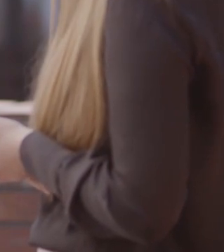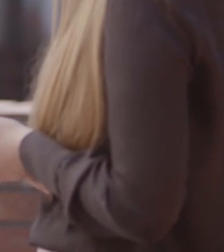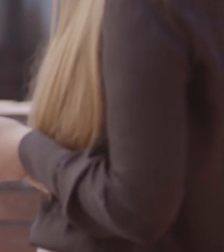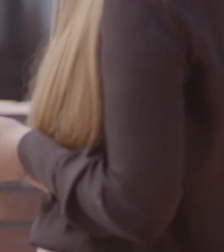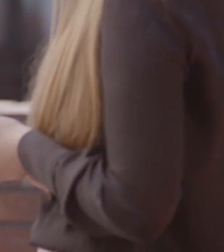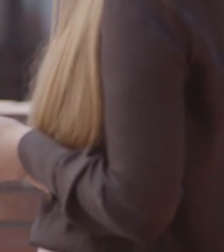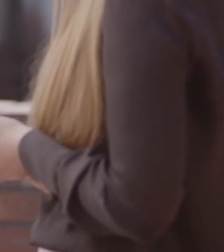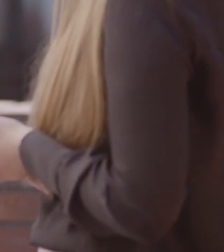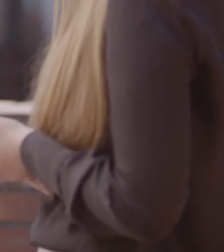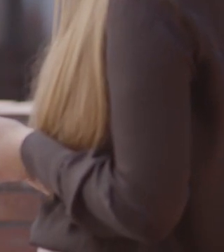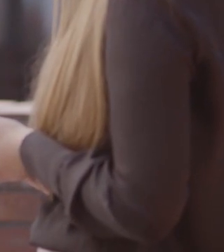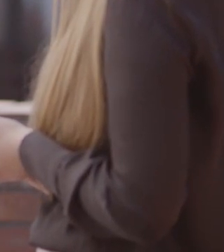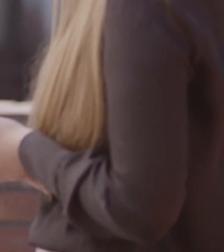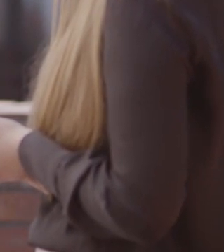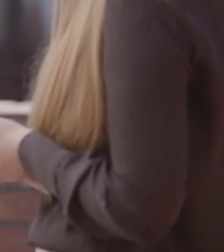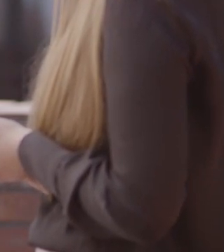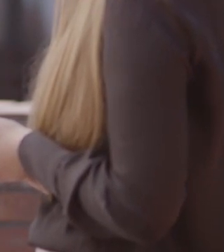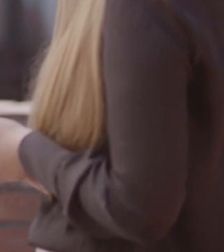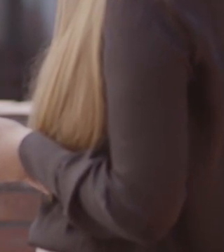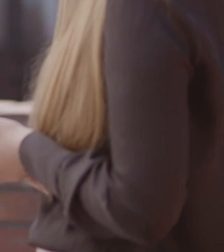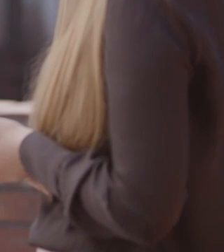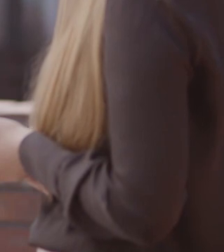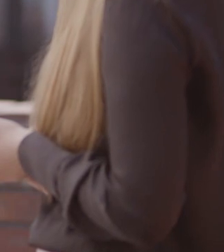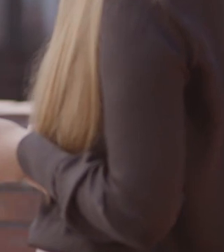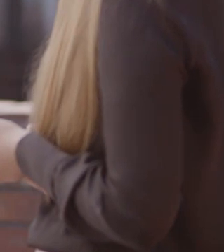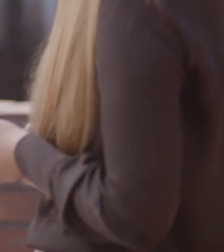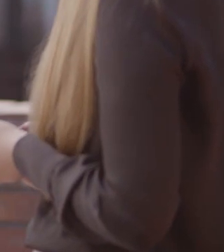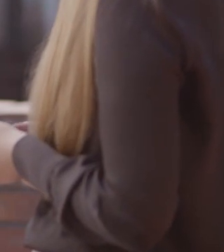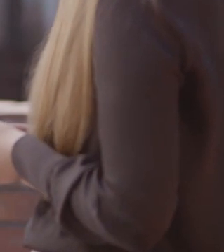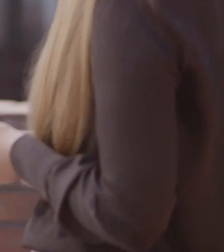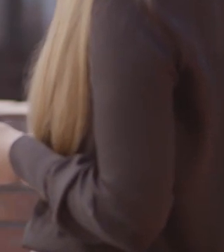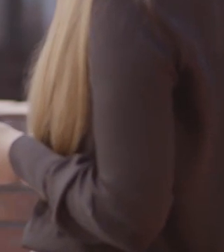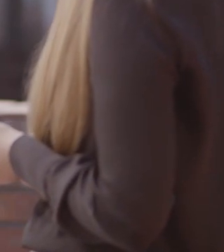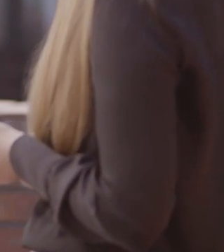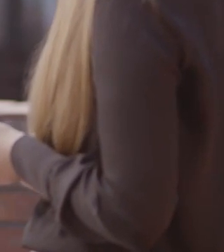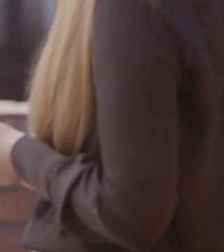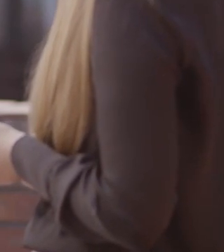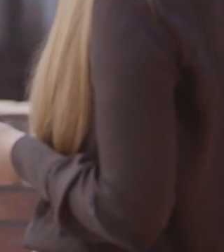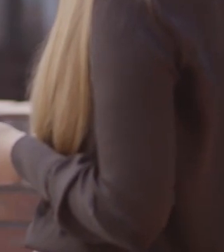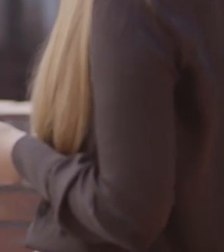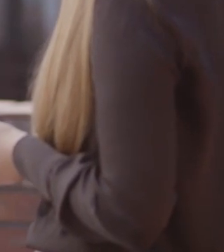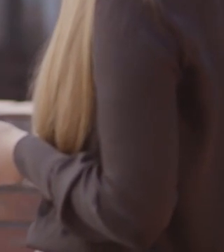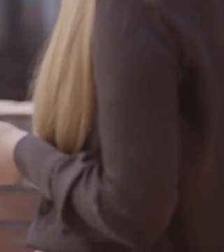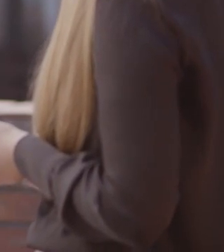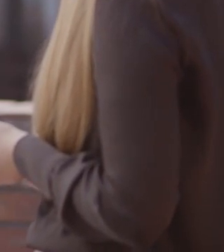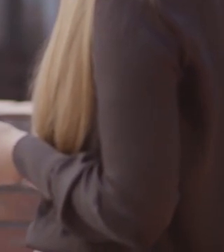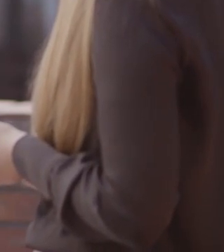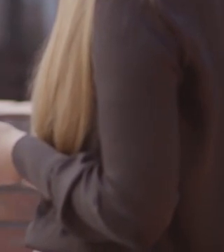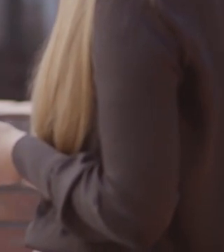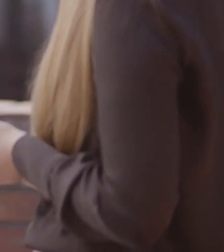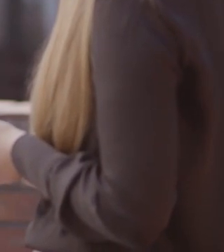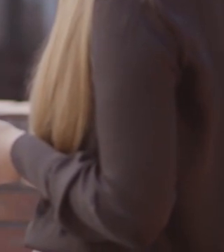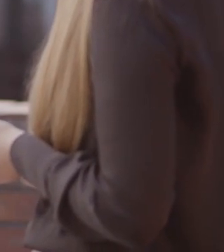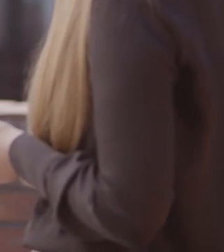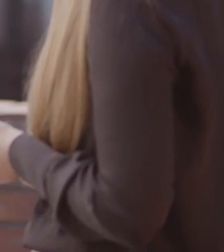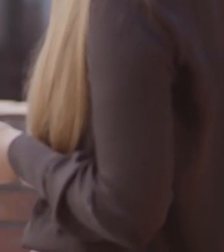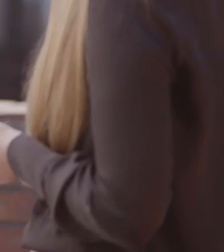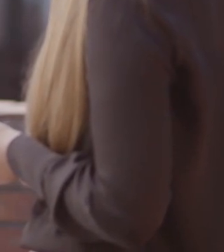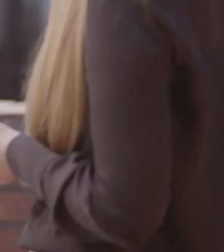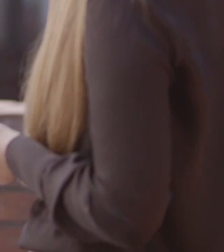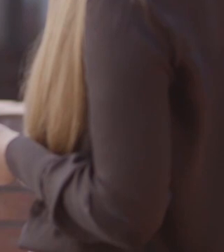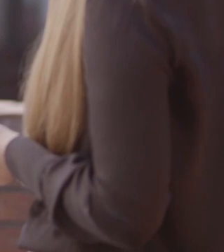koło założyć. My oczywiście wspieramy zarówno w założeniu takiej działalności koła, ale pomagamy także przy kwestiach finansowych, ale